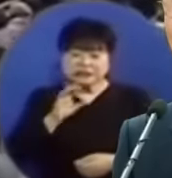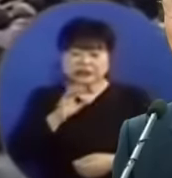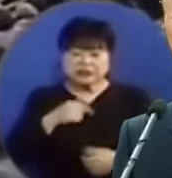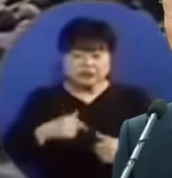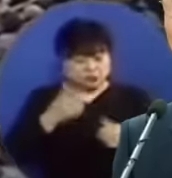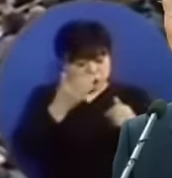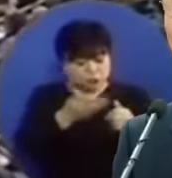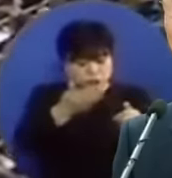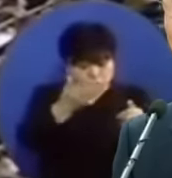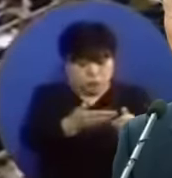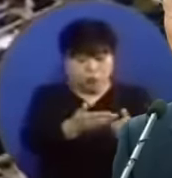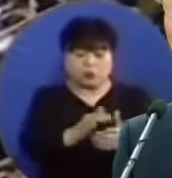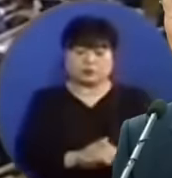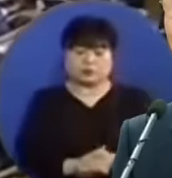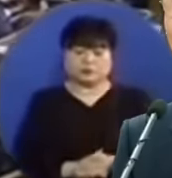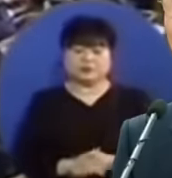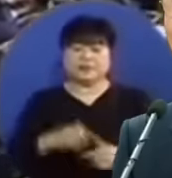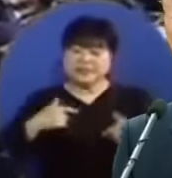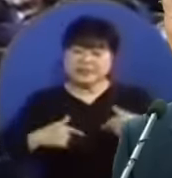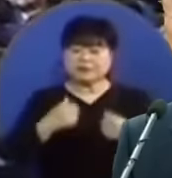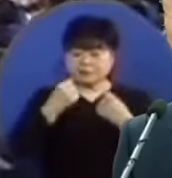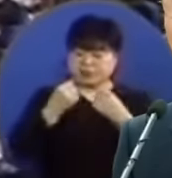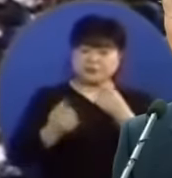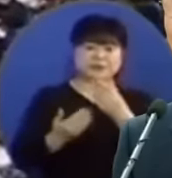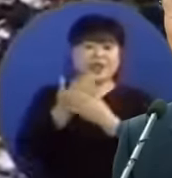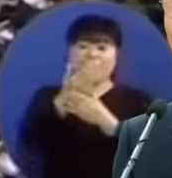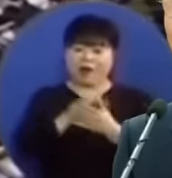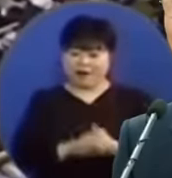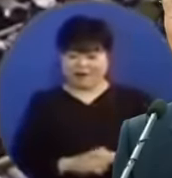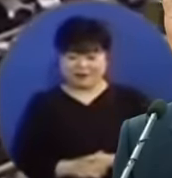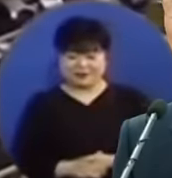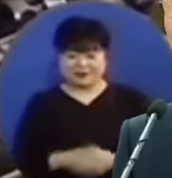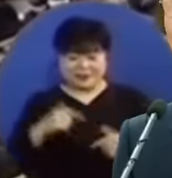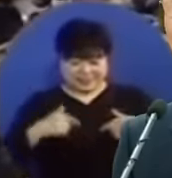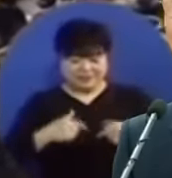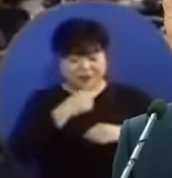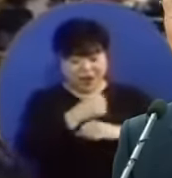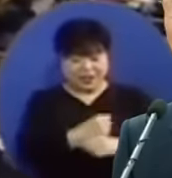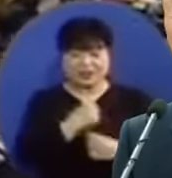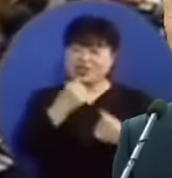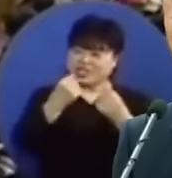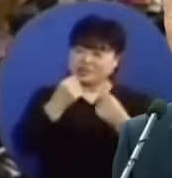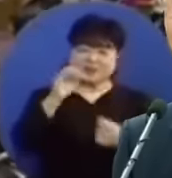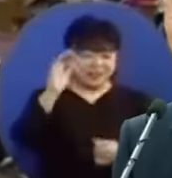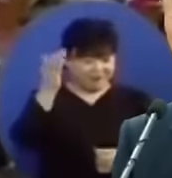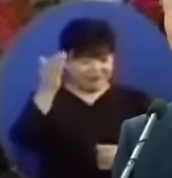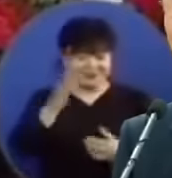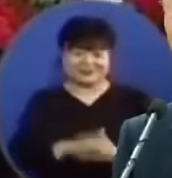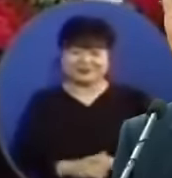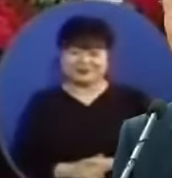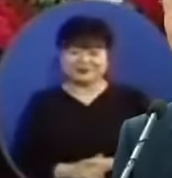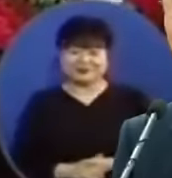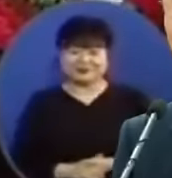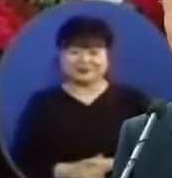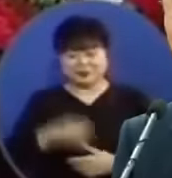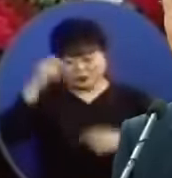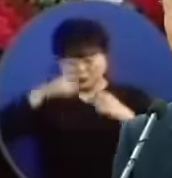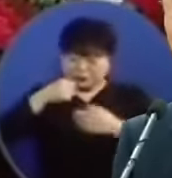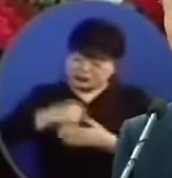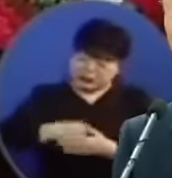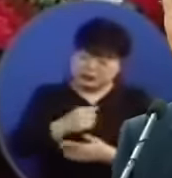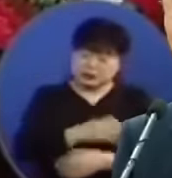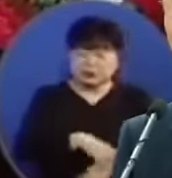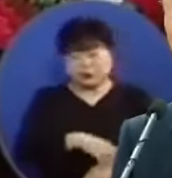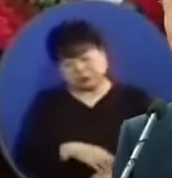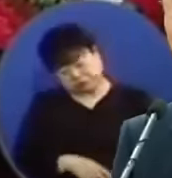것입니다. 기쁨은 우리에게 큰 힘이 되는 것입니다. 기뻐하라. 이것이 너의 힘이다. 울고 탄식하면 힘이